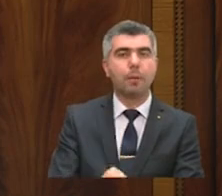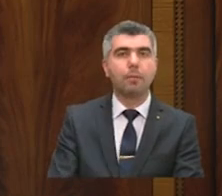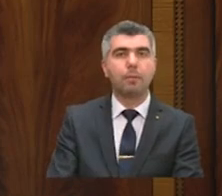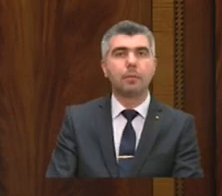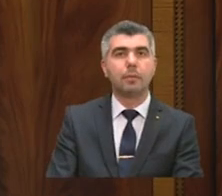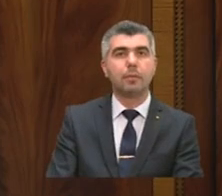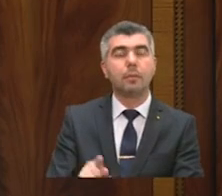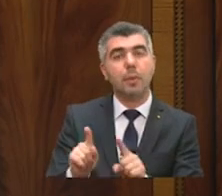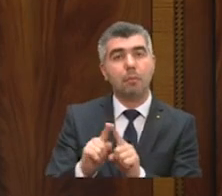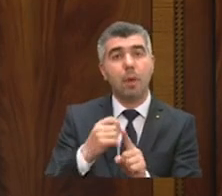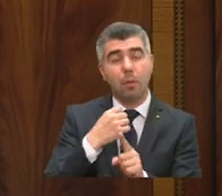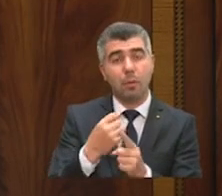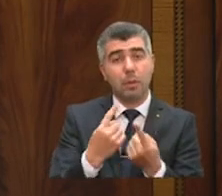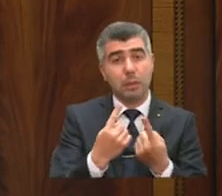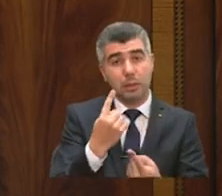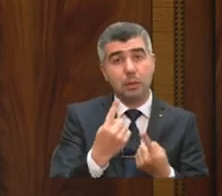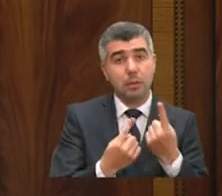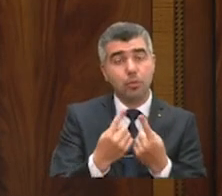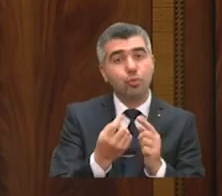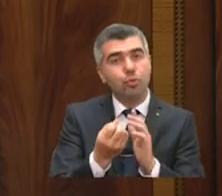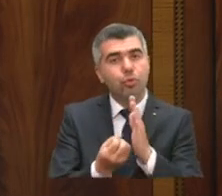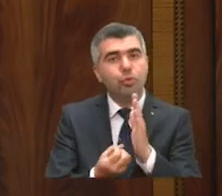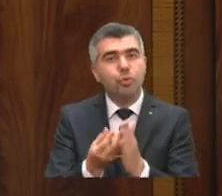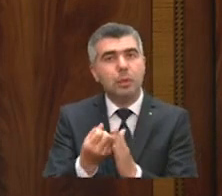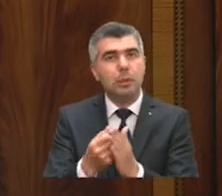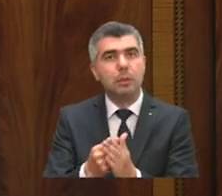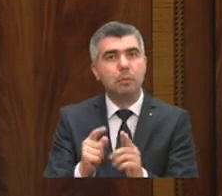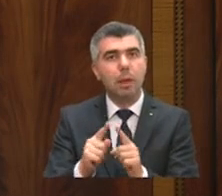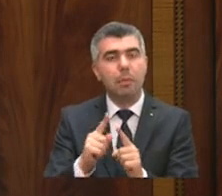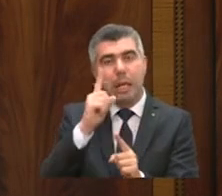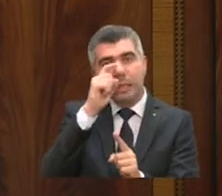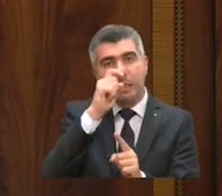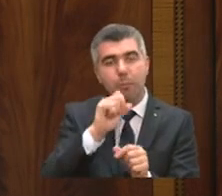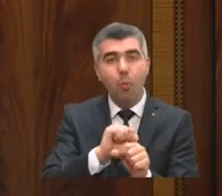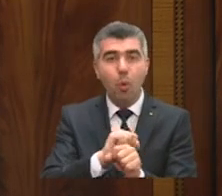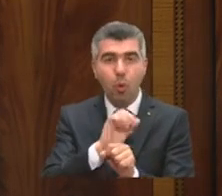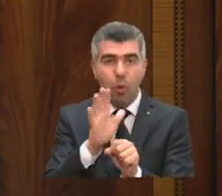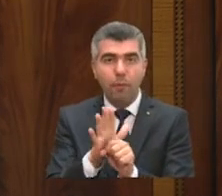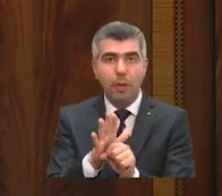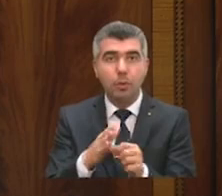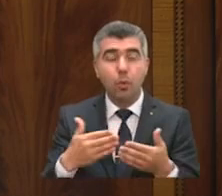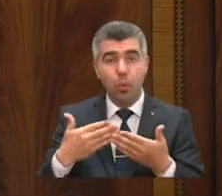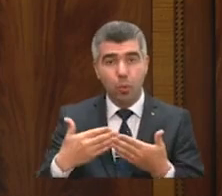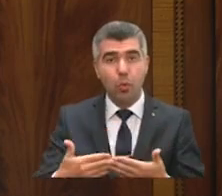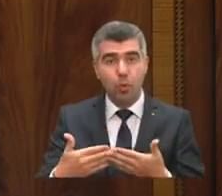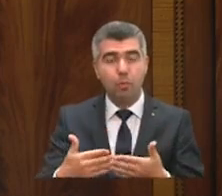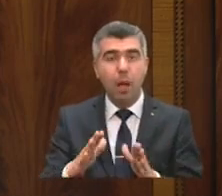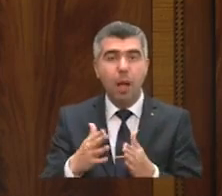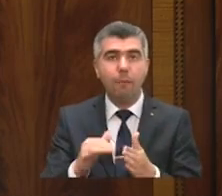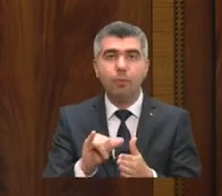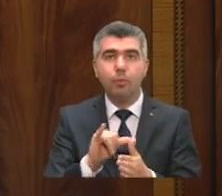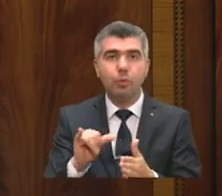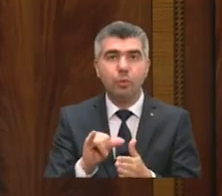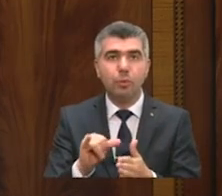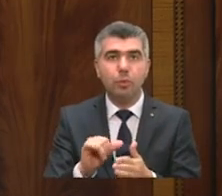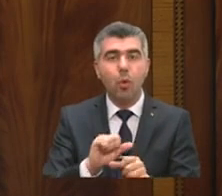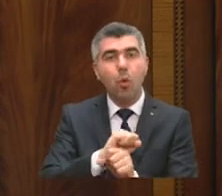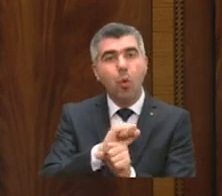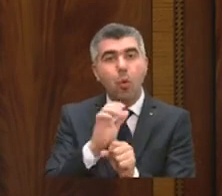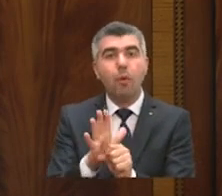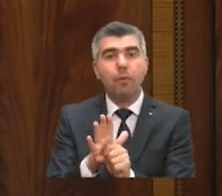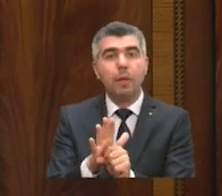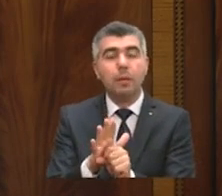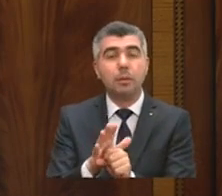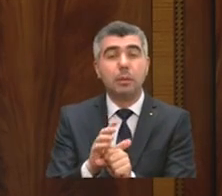كنتواصلوا على حسب الحالات المستجده، لان الخطوره ما كايناش بحال الكوفيد. انا اللي خصني نقول لكم اليوم مناش نخافوا، خصنا نخافوا من الانتكاسه ديال